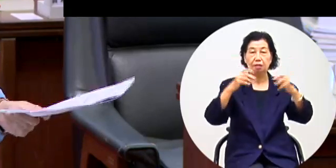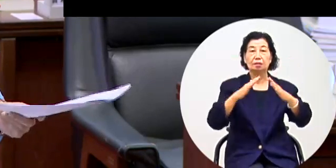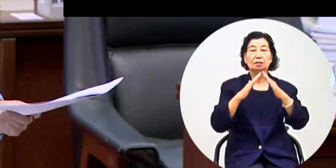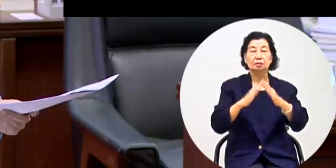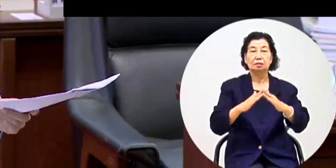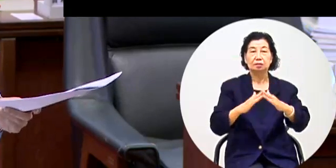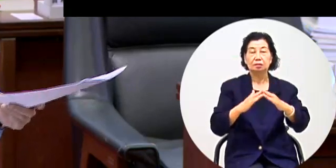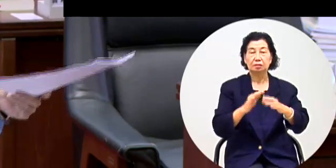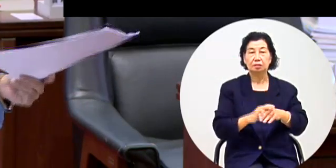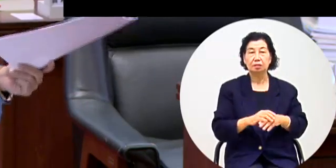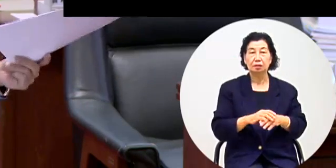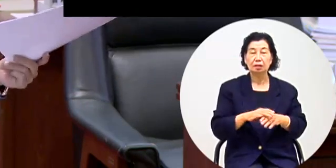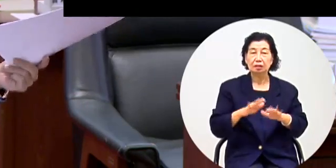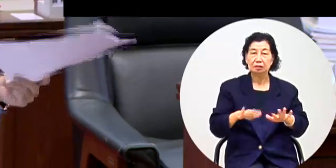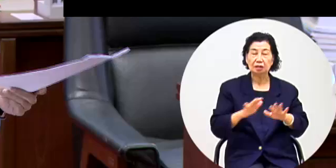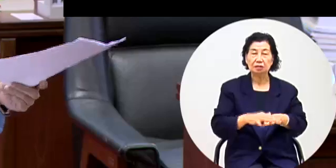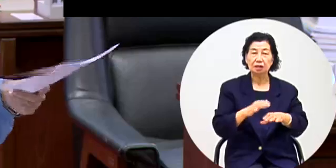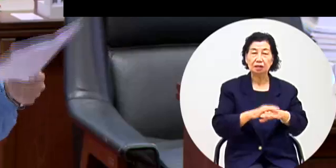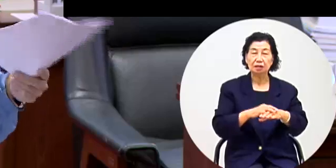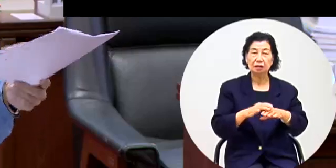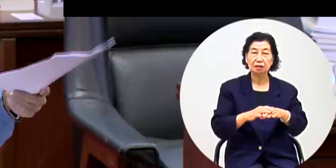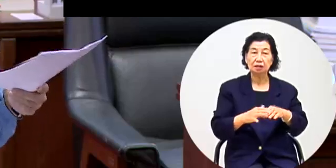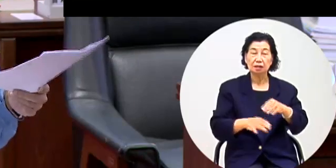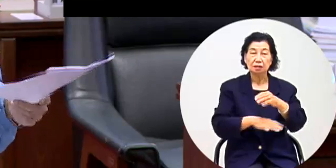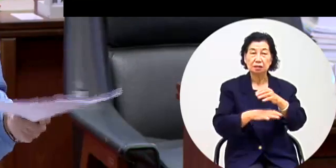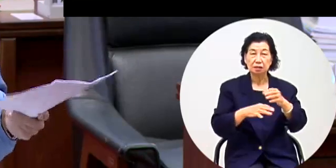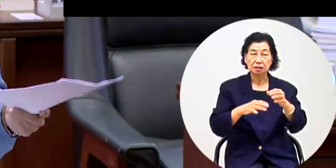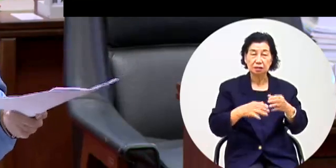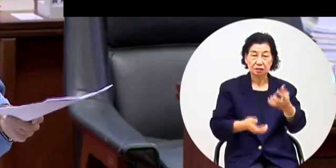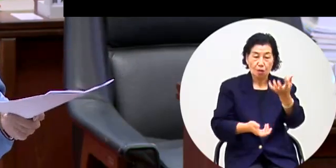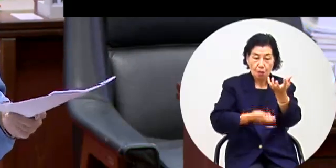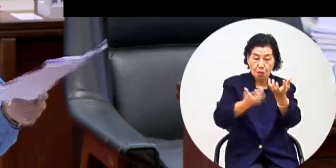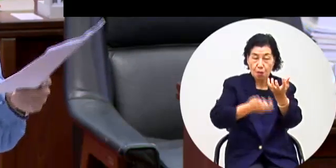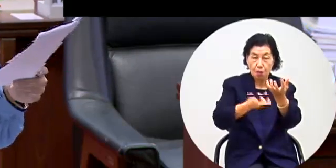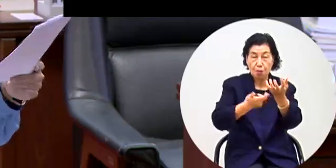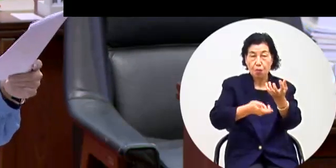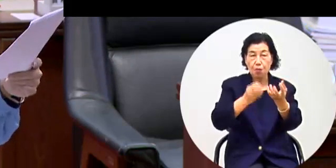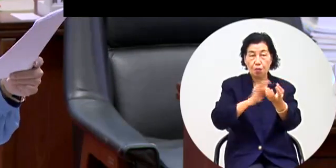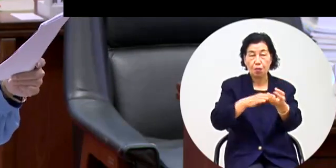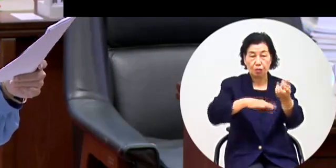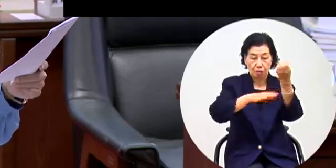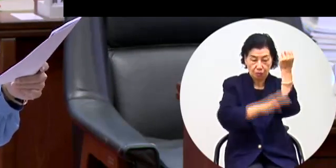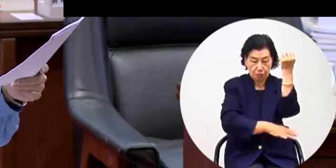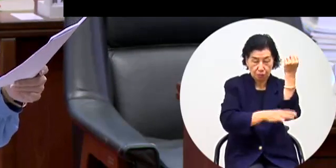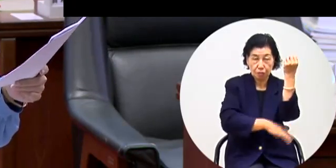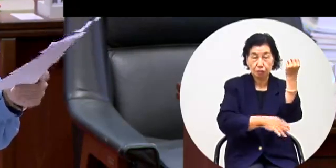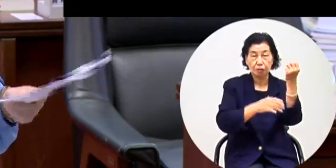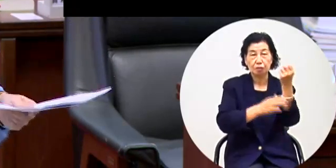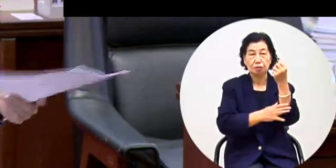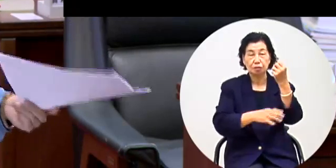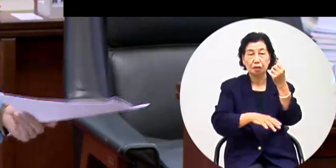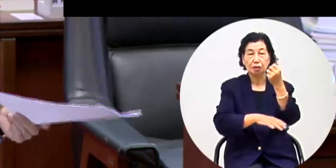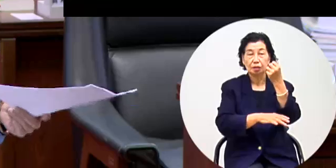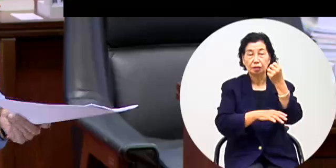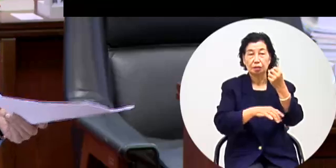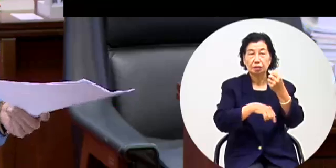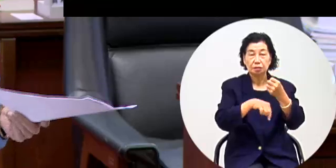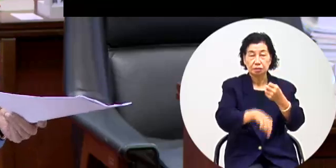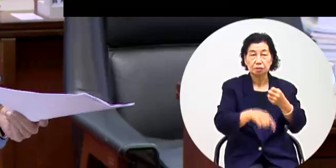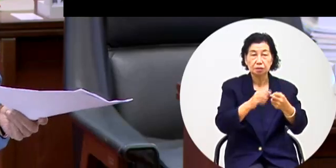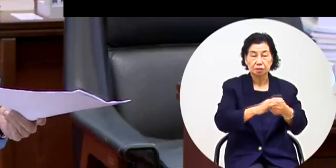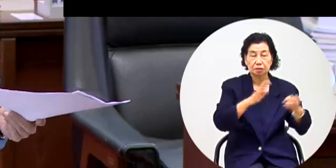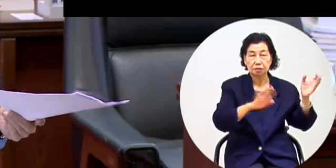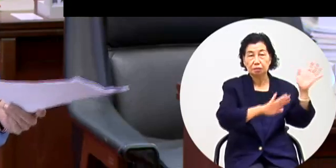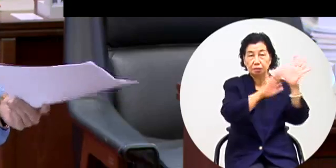那底渣怎么来？就是你现在烧粪扫烧了后，在最底下剩下的这些部分就是底渣，那底渣